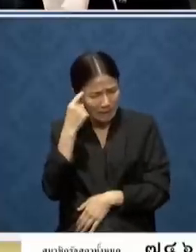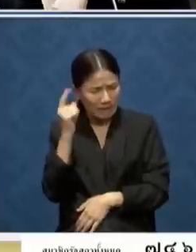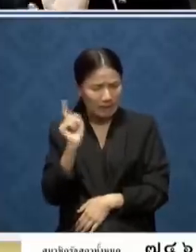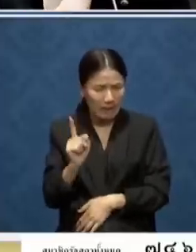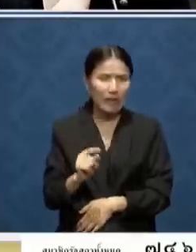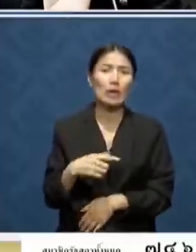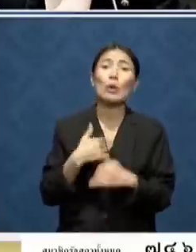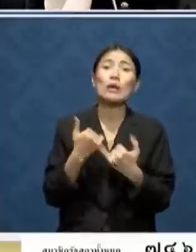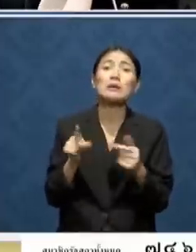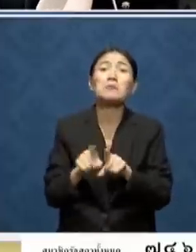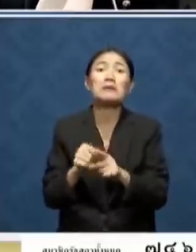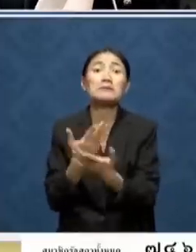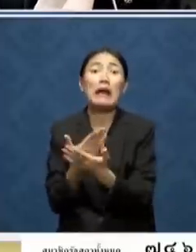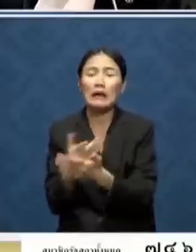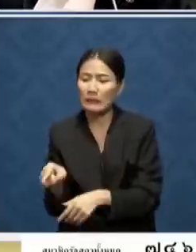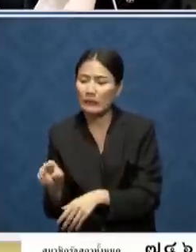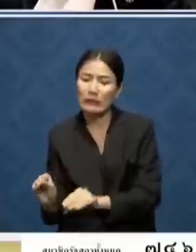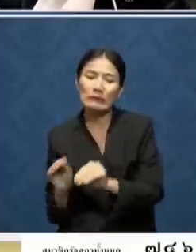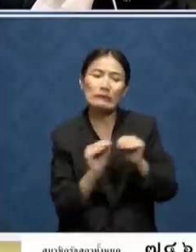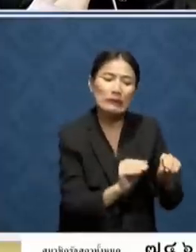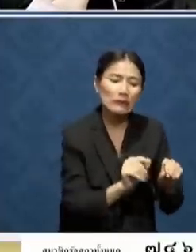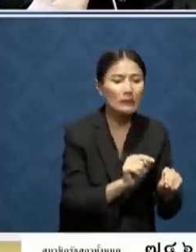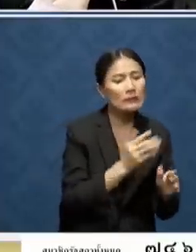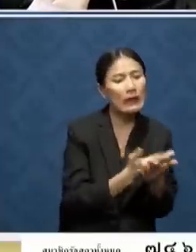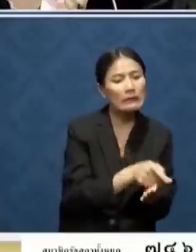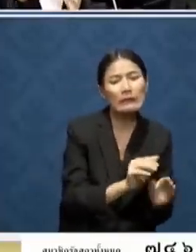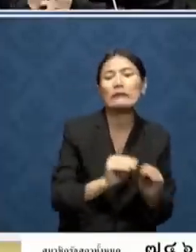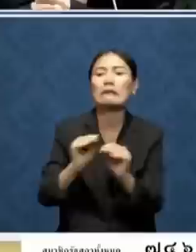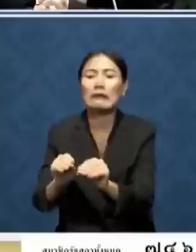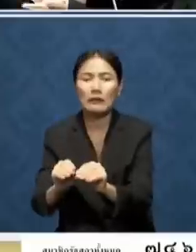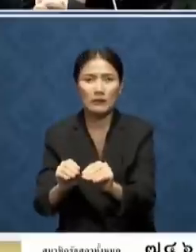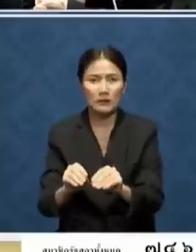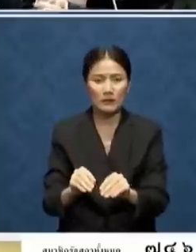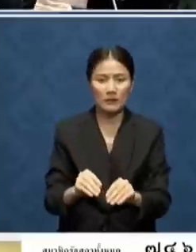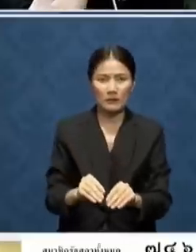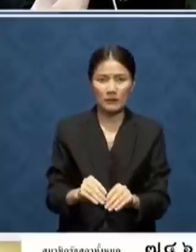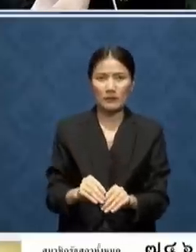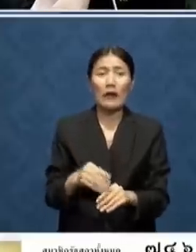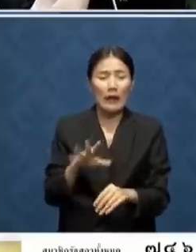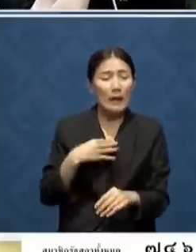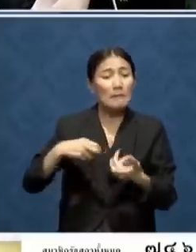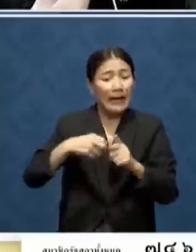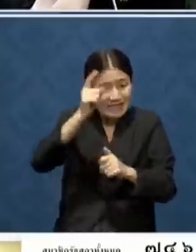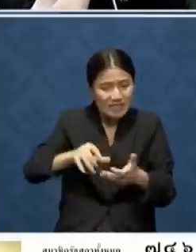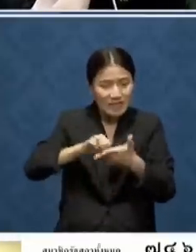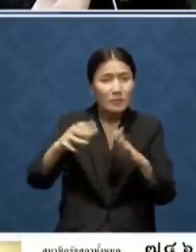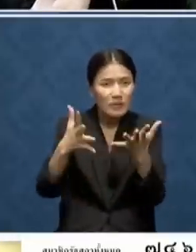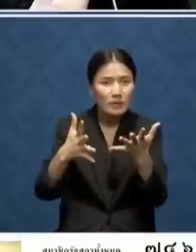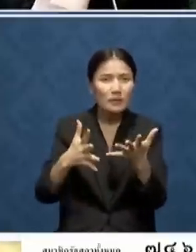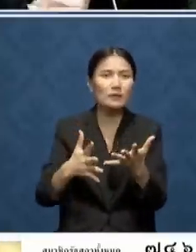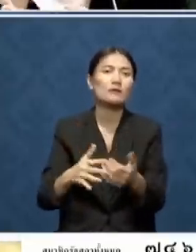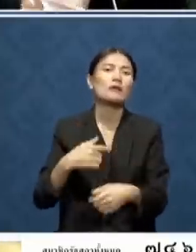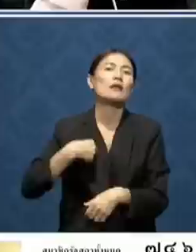แต่การโยกกระเป๋าซ้ายกระเป๋าขวาแต่ว่าหลีกเลี่ยงการแก้ปัญหาที่ต้นตอโดยเฉพาะเรื่องของการลดค่าน้ำค่าไฟให้กับประชาชนนะ